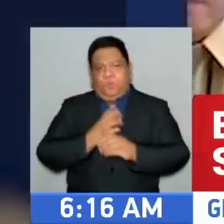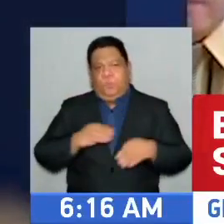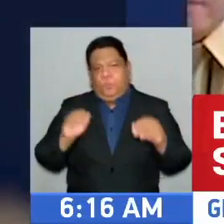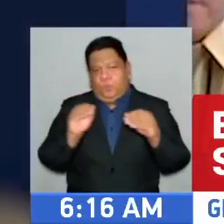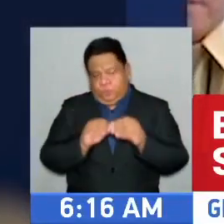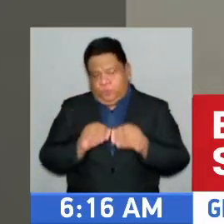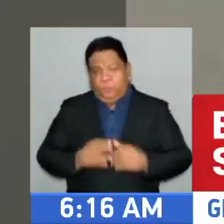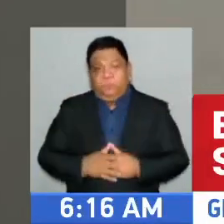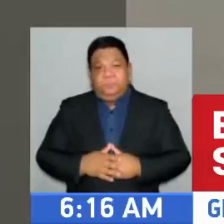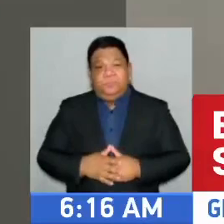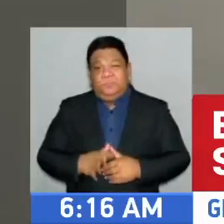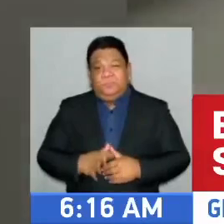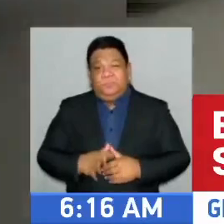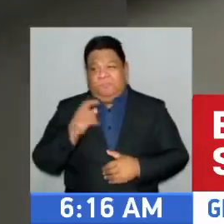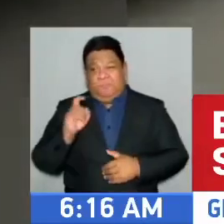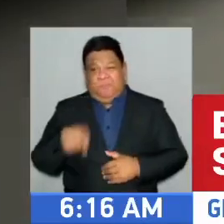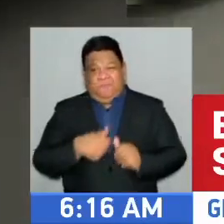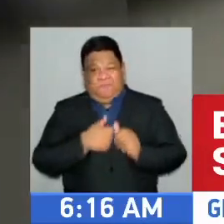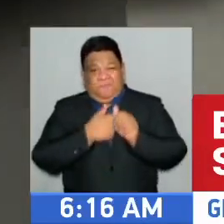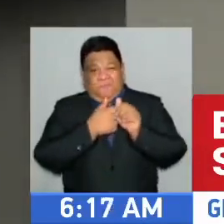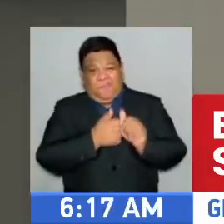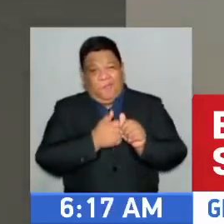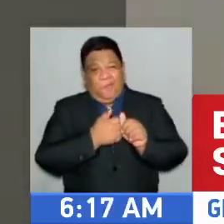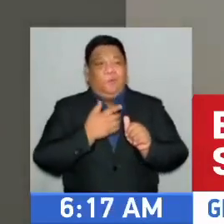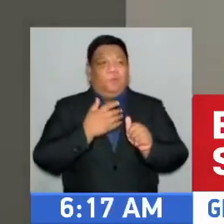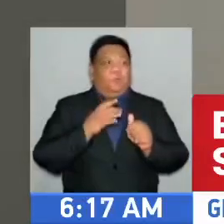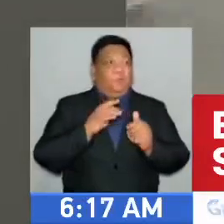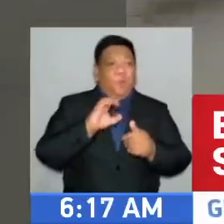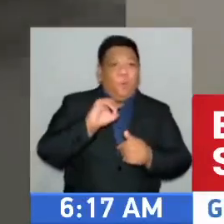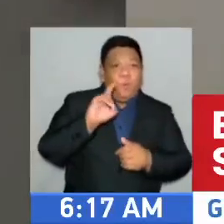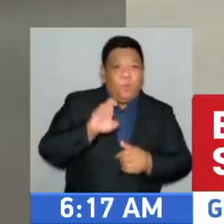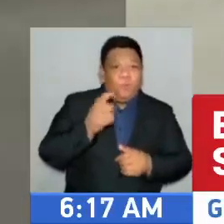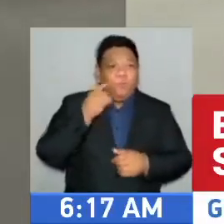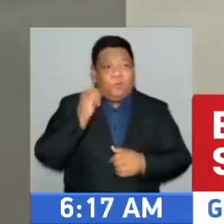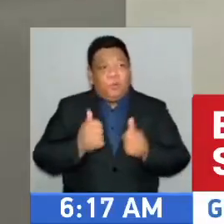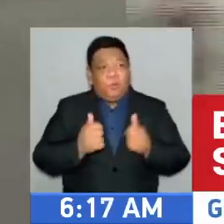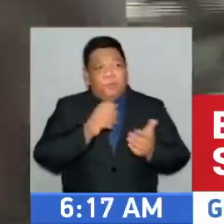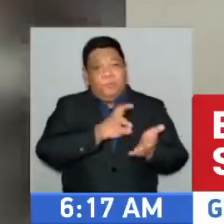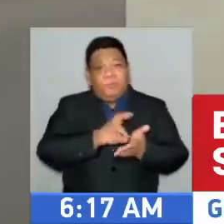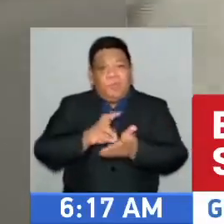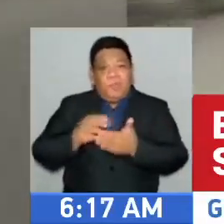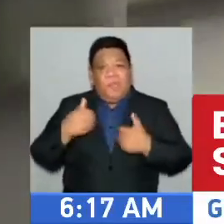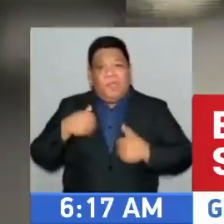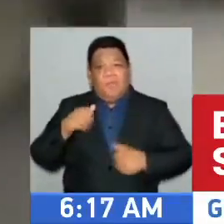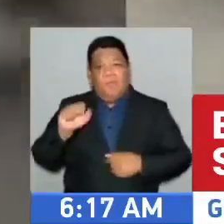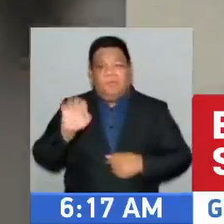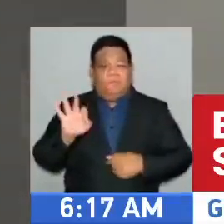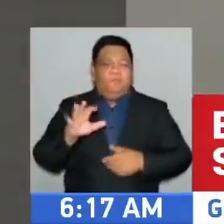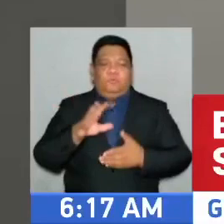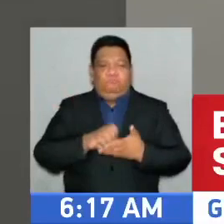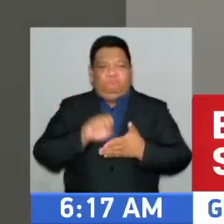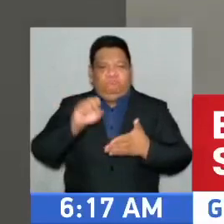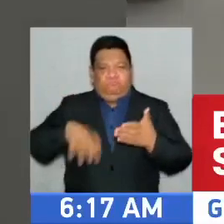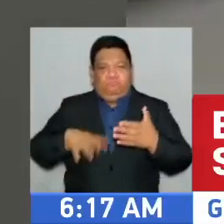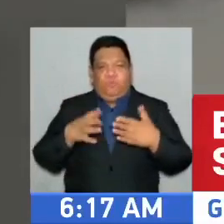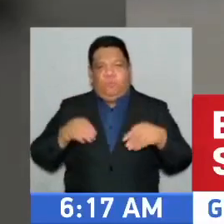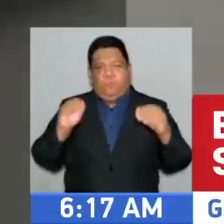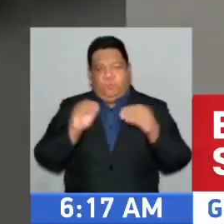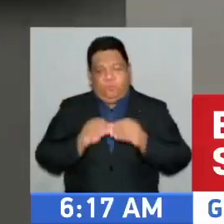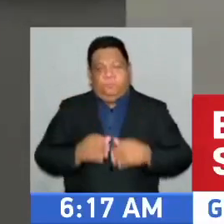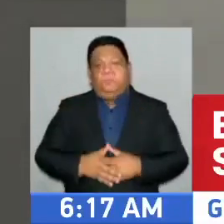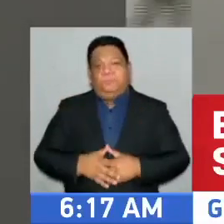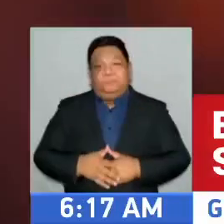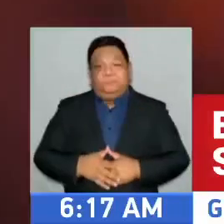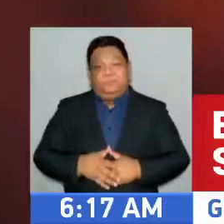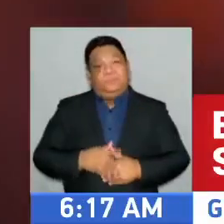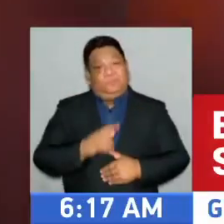Department of Agriculture para matukoy ang mga lugar na apektado ng ASF. Ipinakita rin ng gobernadora na ligtas kumain ng lechon baboy kahit galing